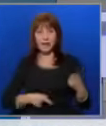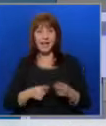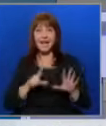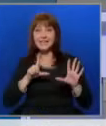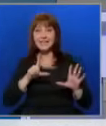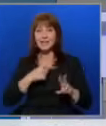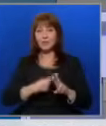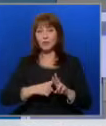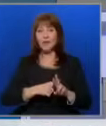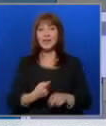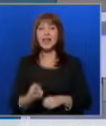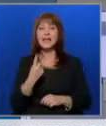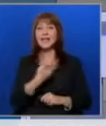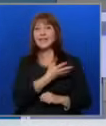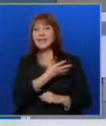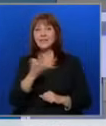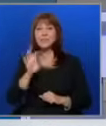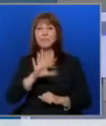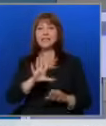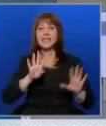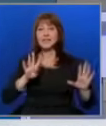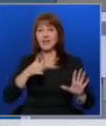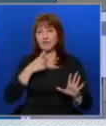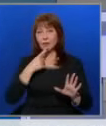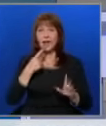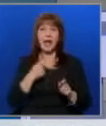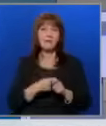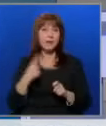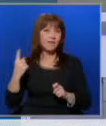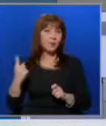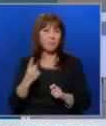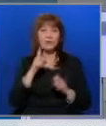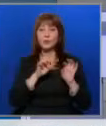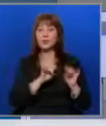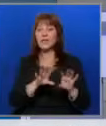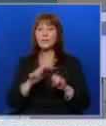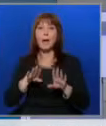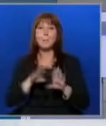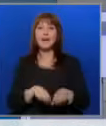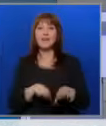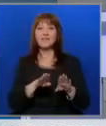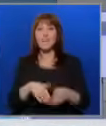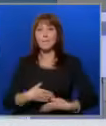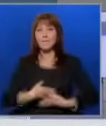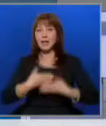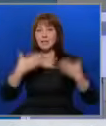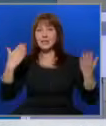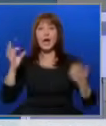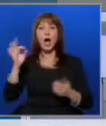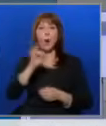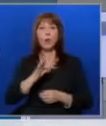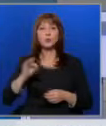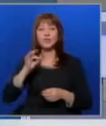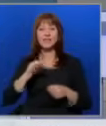ноември 1959 е реализирано първото пряко излъчване на манифестацията на празника на Октомврийската